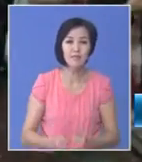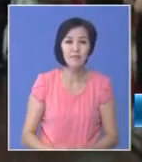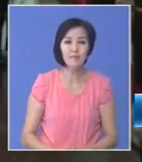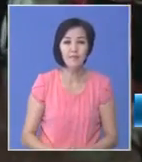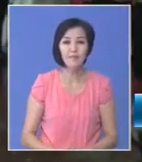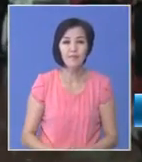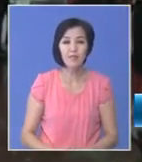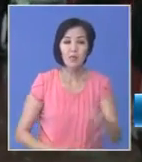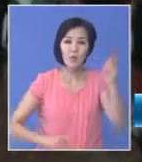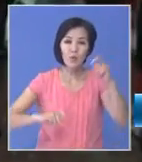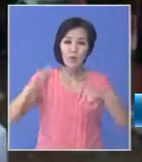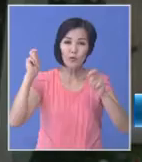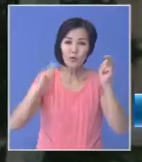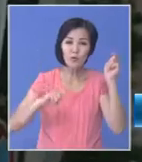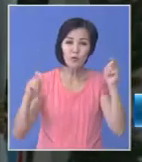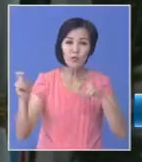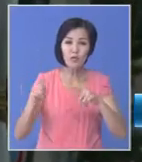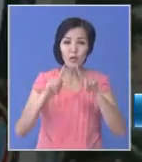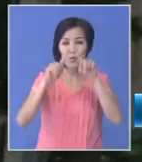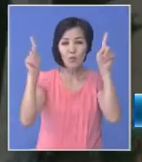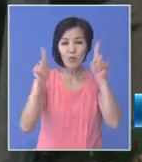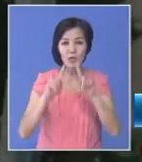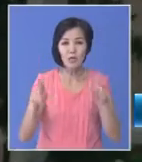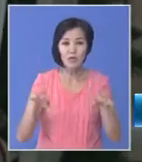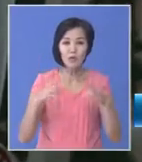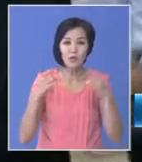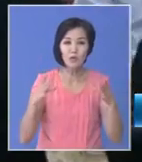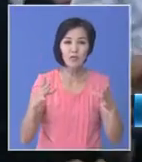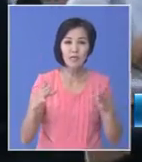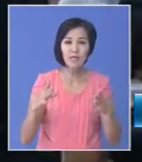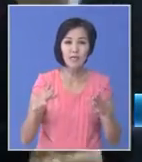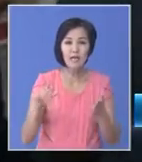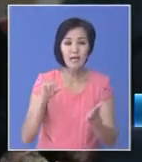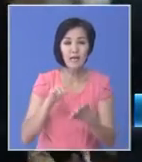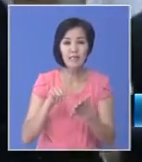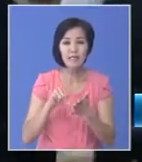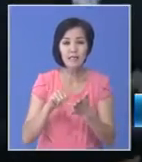Көк нұрын төккен кеште өнер жұлдыздары ән салып, салтанатты кештің сәнін келтірді.